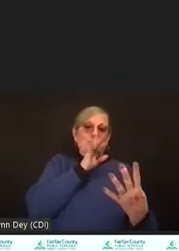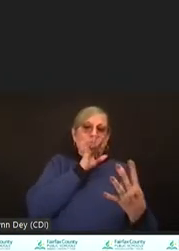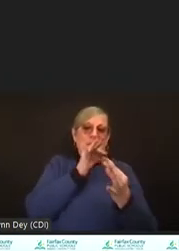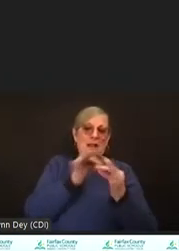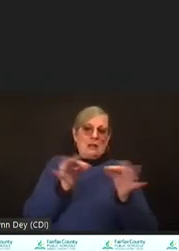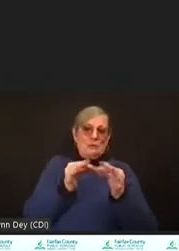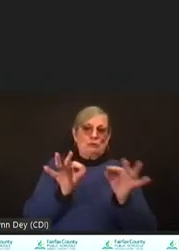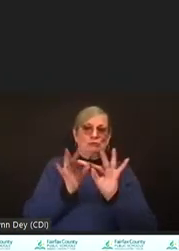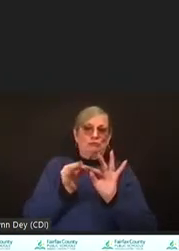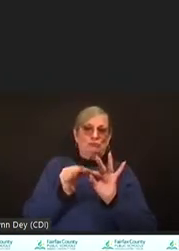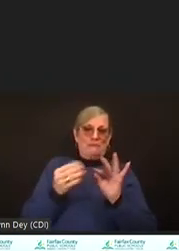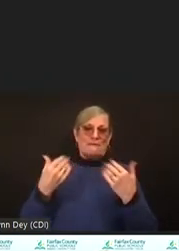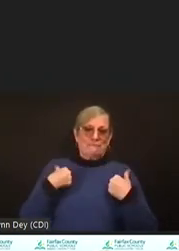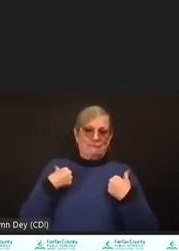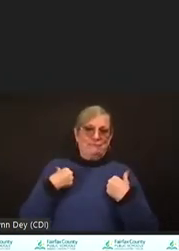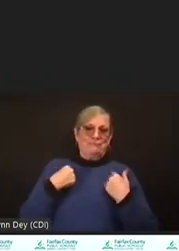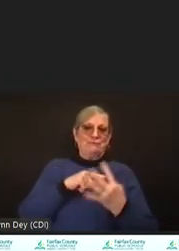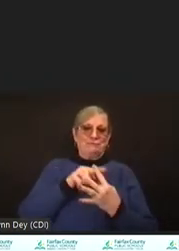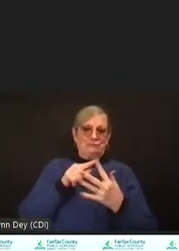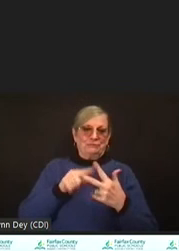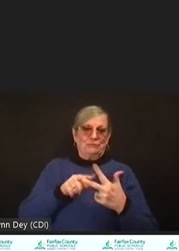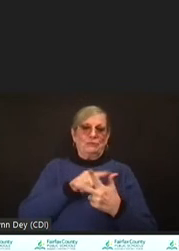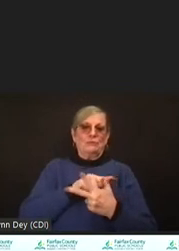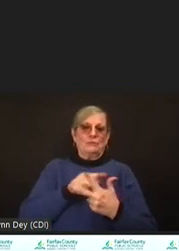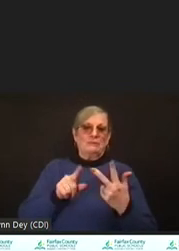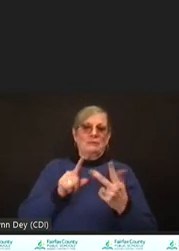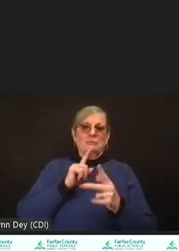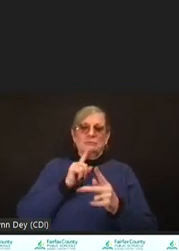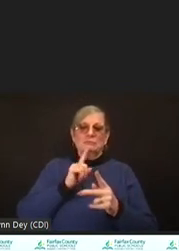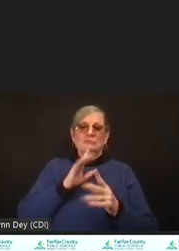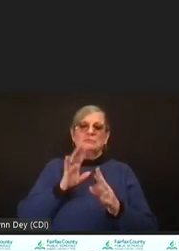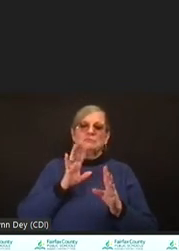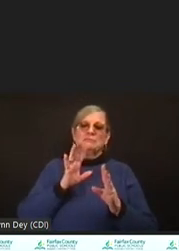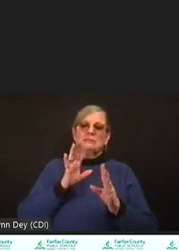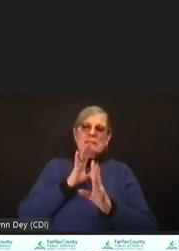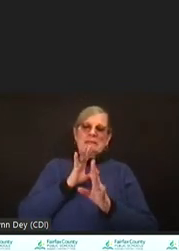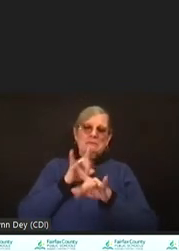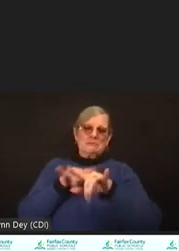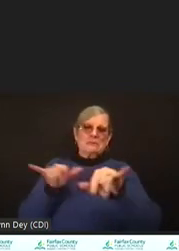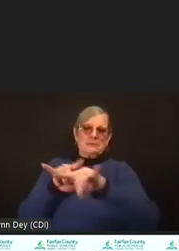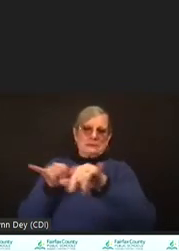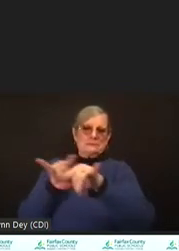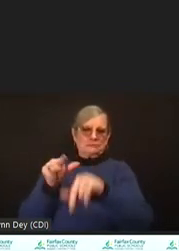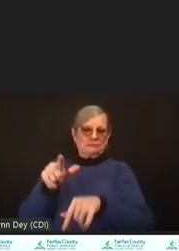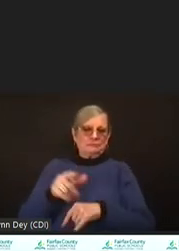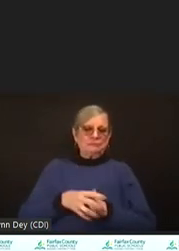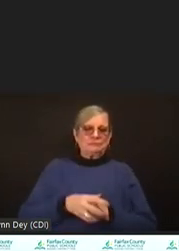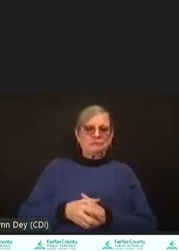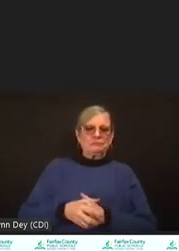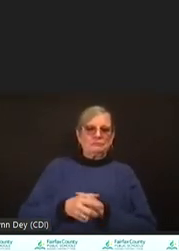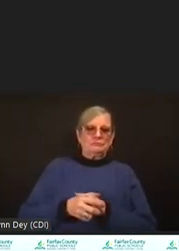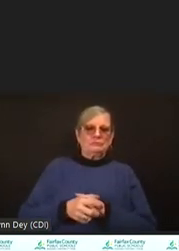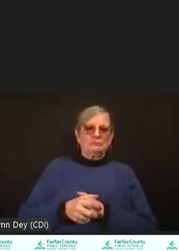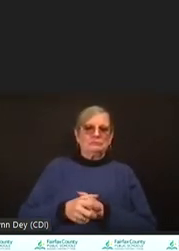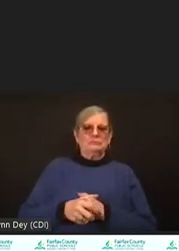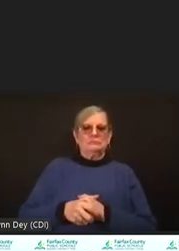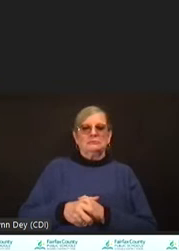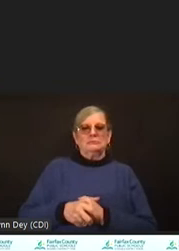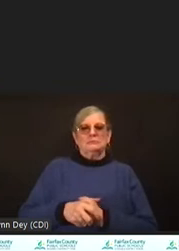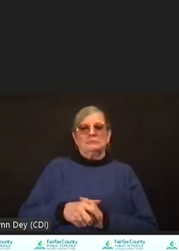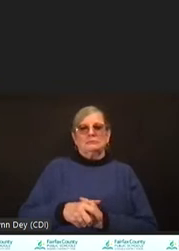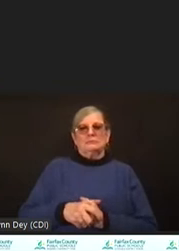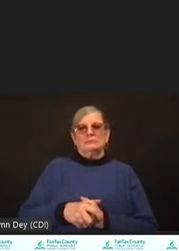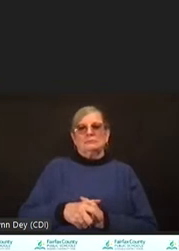مساء الخير لجميع المنضمين إلينا لهذه الأمسية للاجتماعات المتعلقة